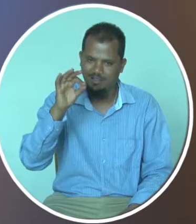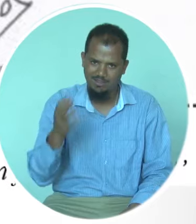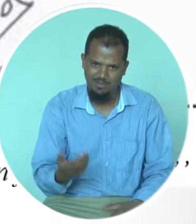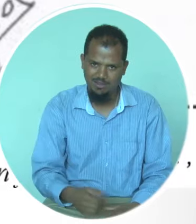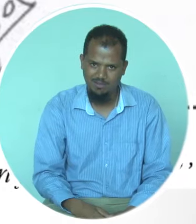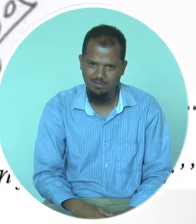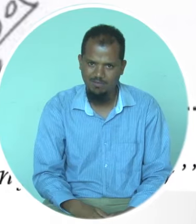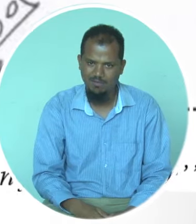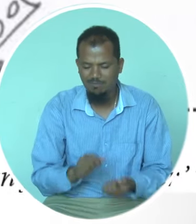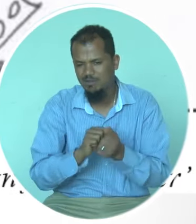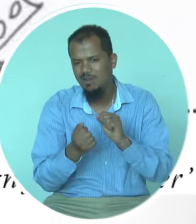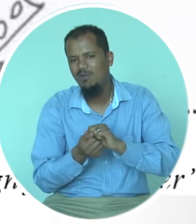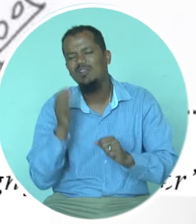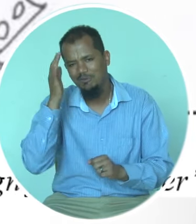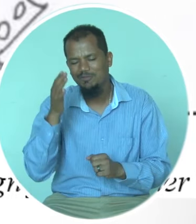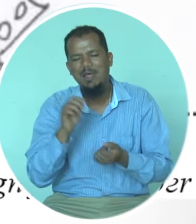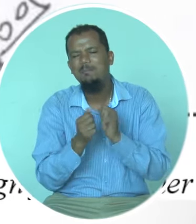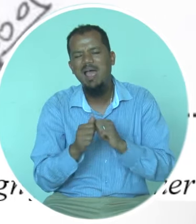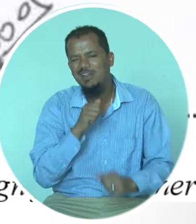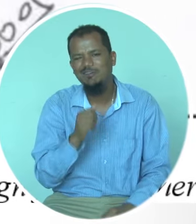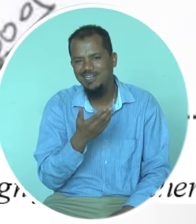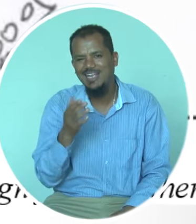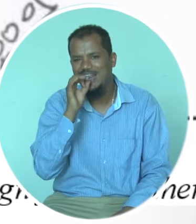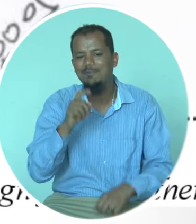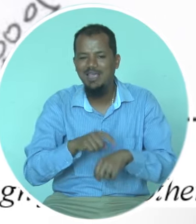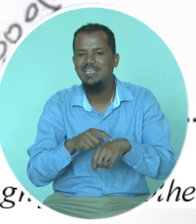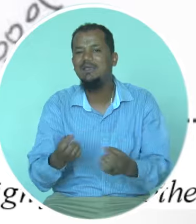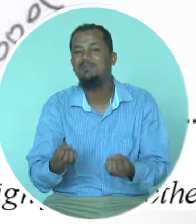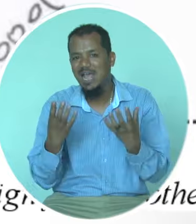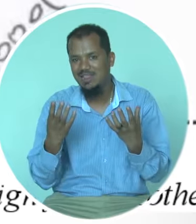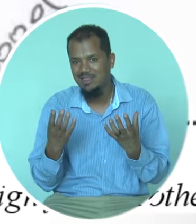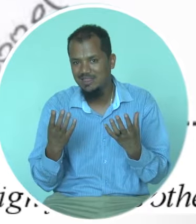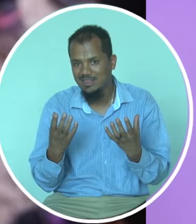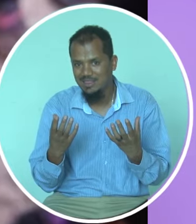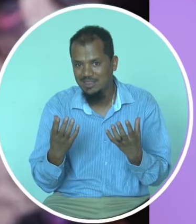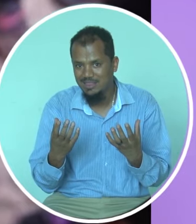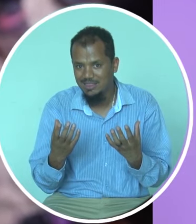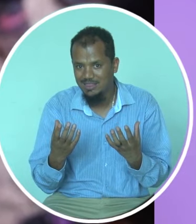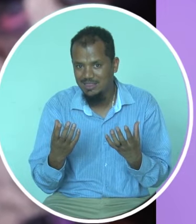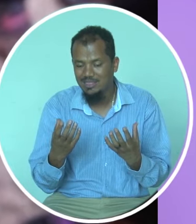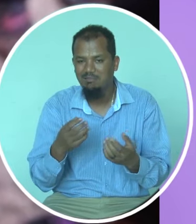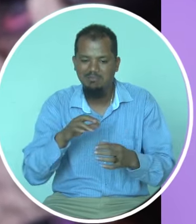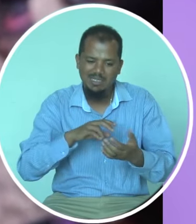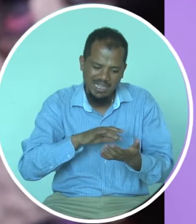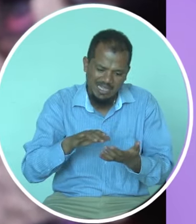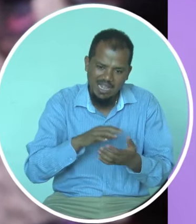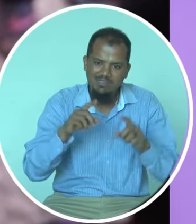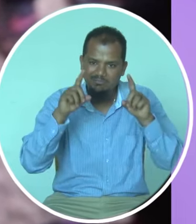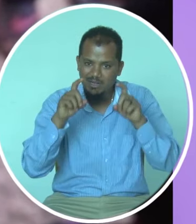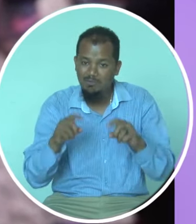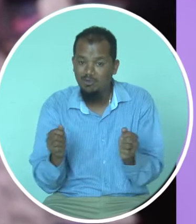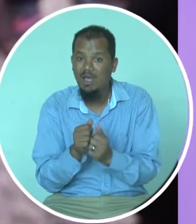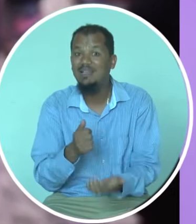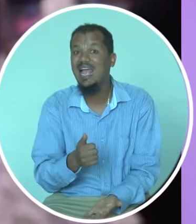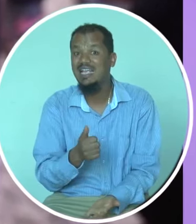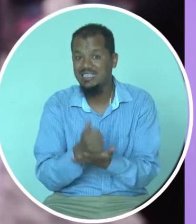ስለዚህ ለወደፊት ይለወጣ ማይለወጥ ነገር የለም በጊዜ ብዛት ከግንዛቤ መስፋፋትም ጋር ከጥናትና ምርምሮች ጋር